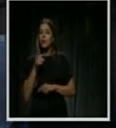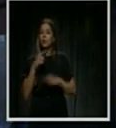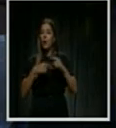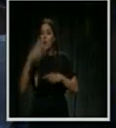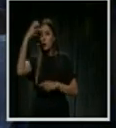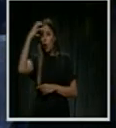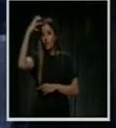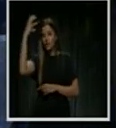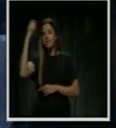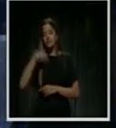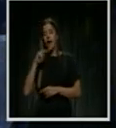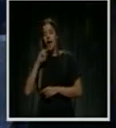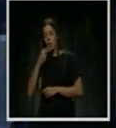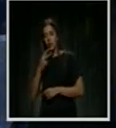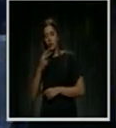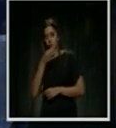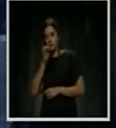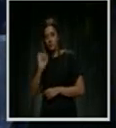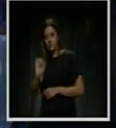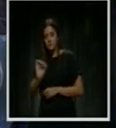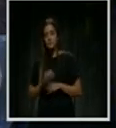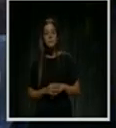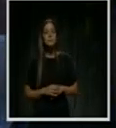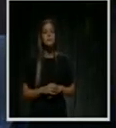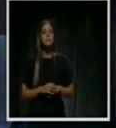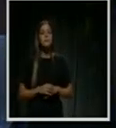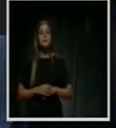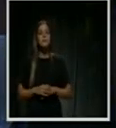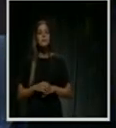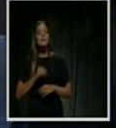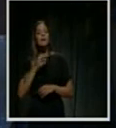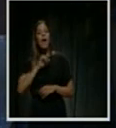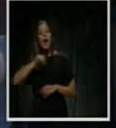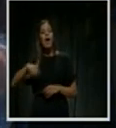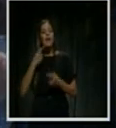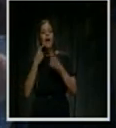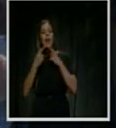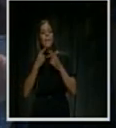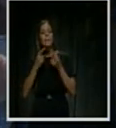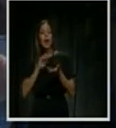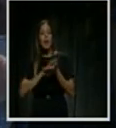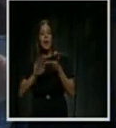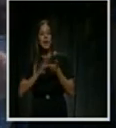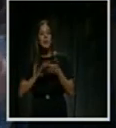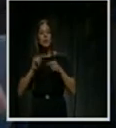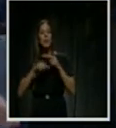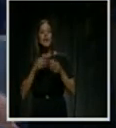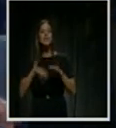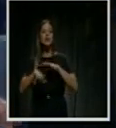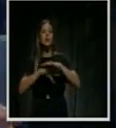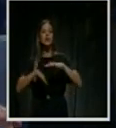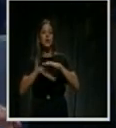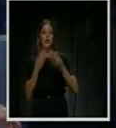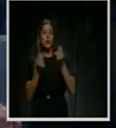il-governanza u se nwieġeb anke d-domanda tiegħek. Meta aħna kif diġà tkellimna fuq il-qagħda finanzjarja tal-pajjiż, jien kont